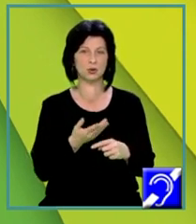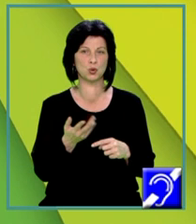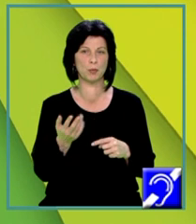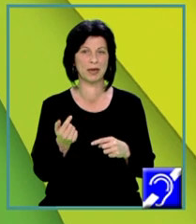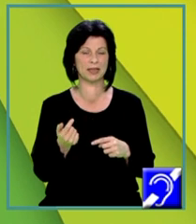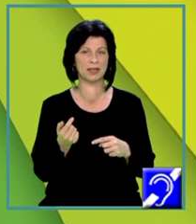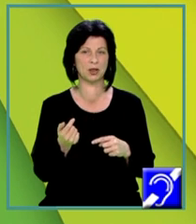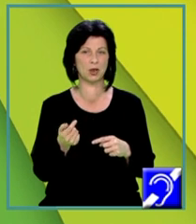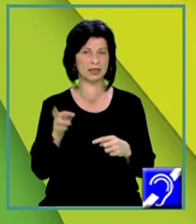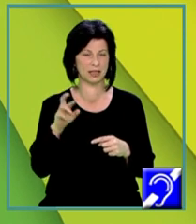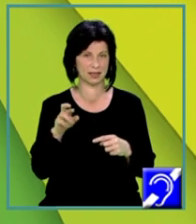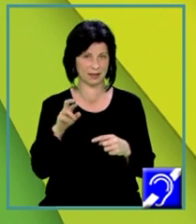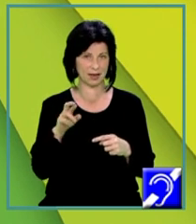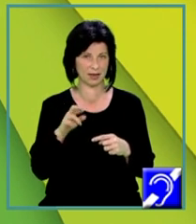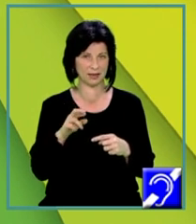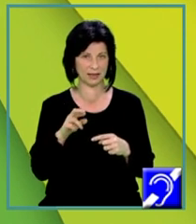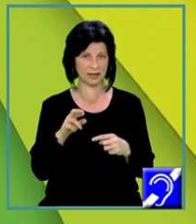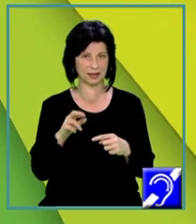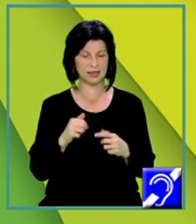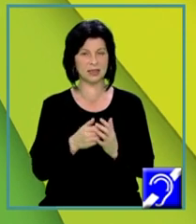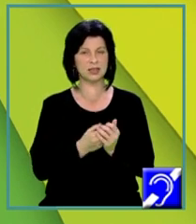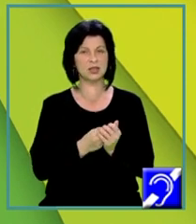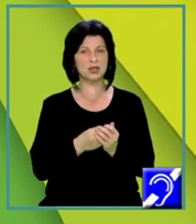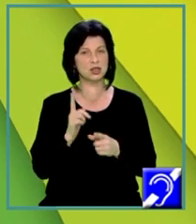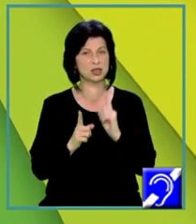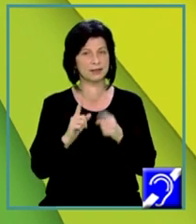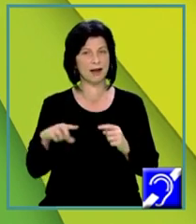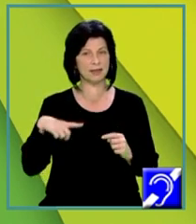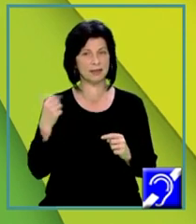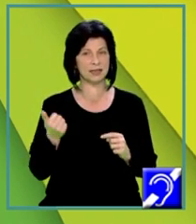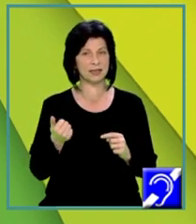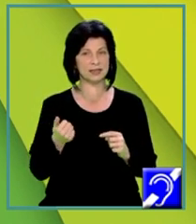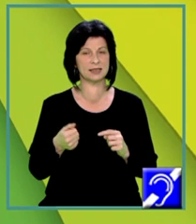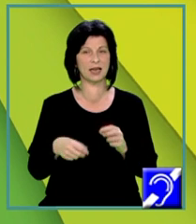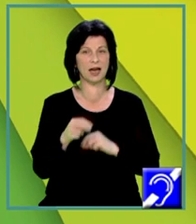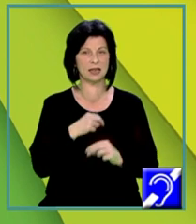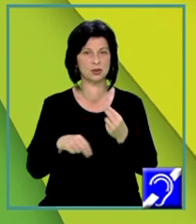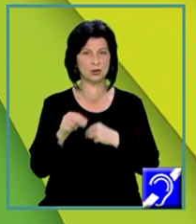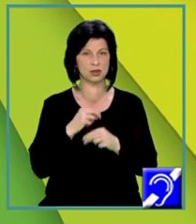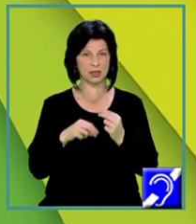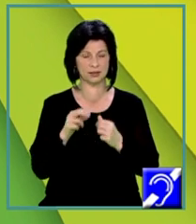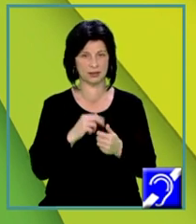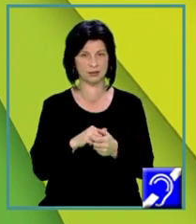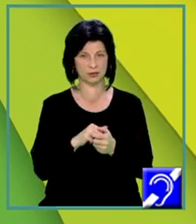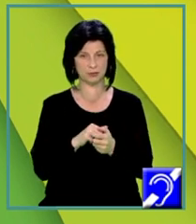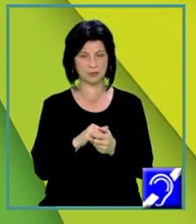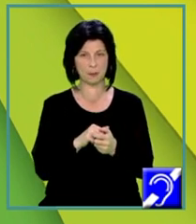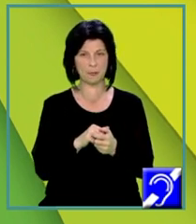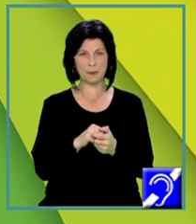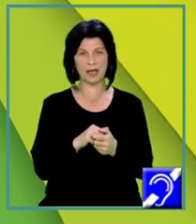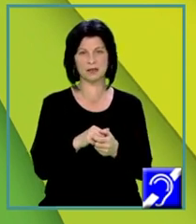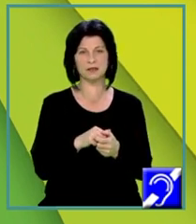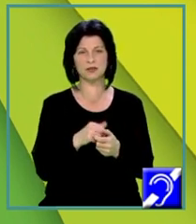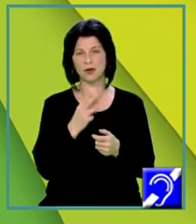Rezultatul este egal cu suma numerelor x și g de Sus DEX număr care provine